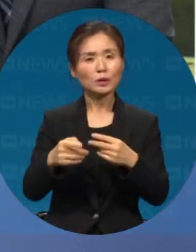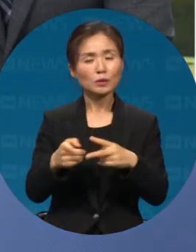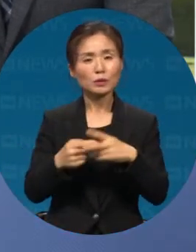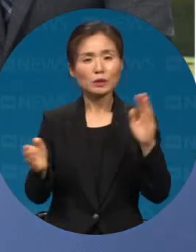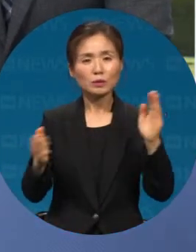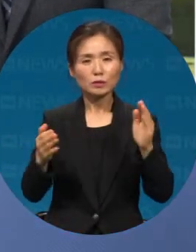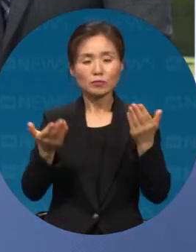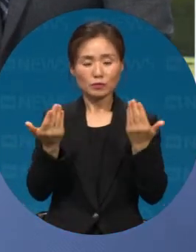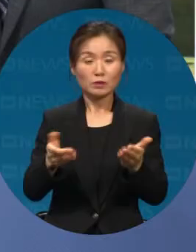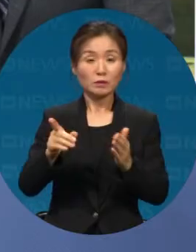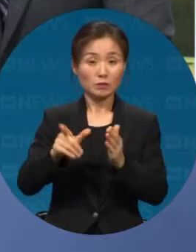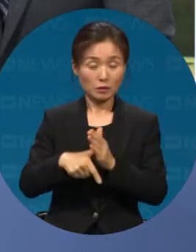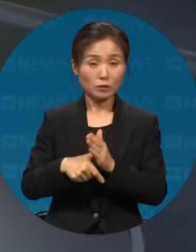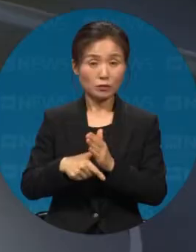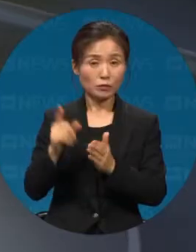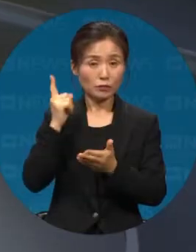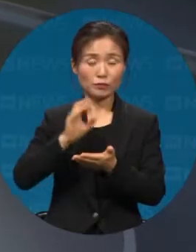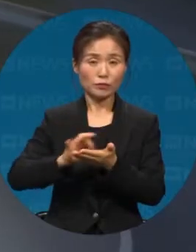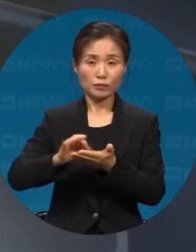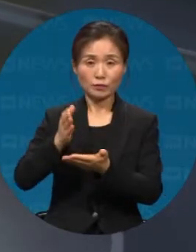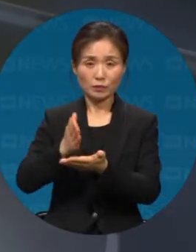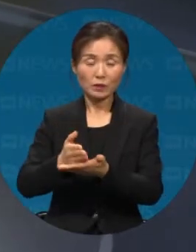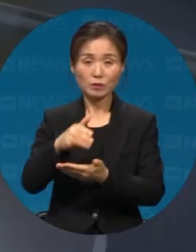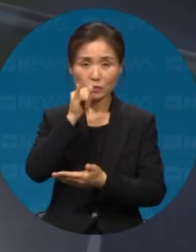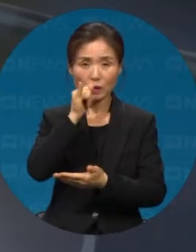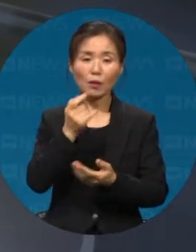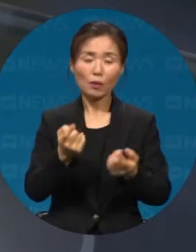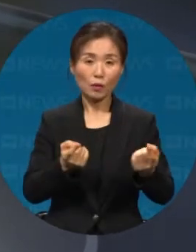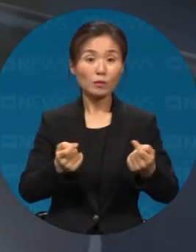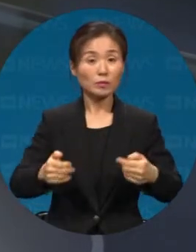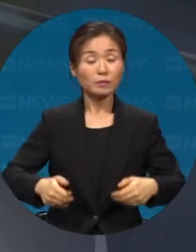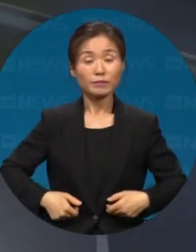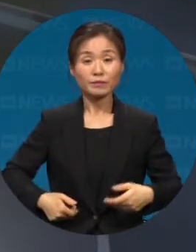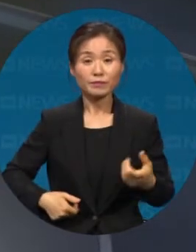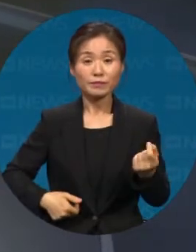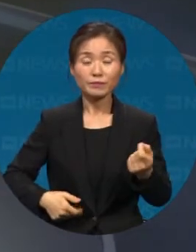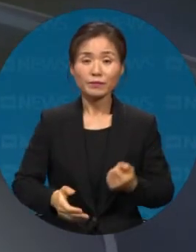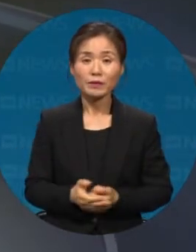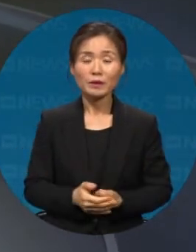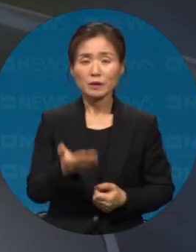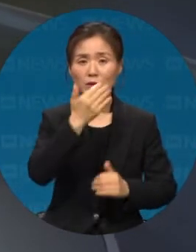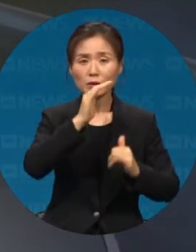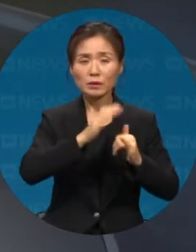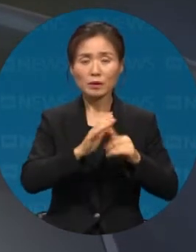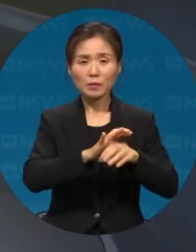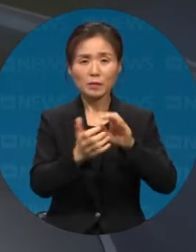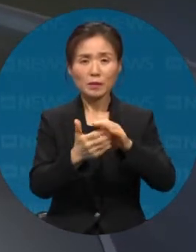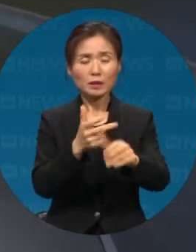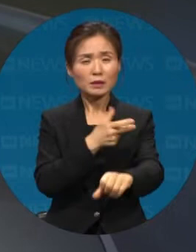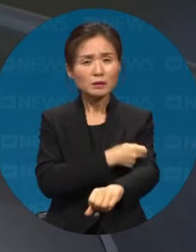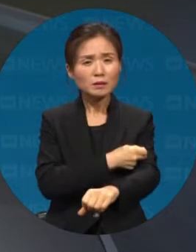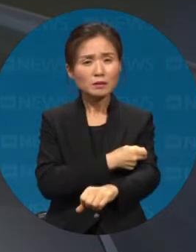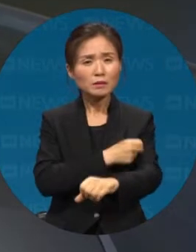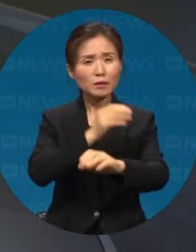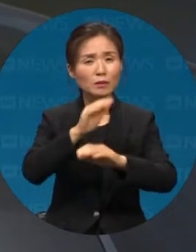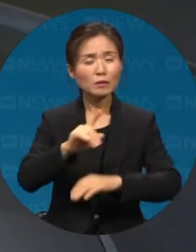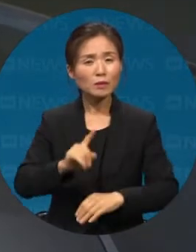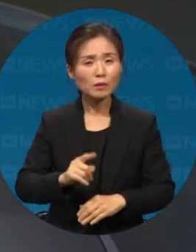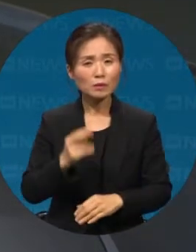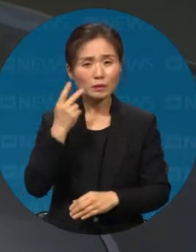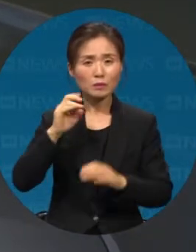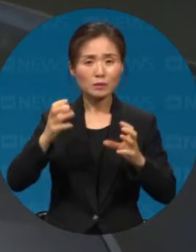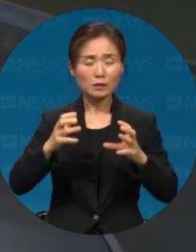못하게 하고 있습니다 4 2 유리 좀 필요한 4 아닐 거 같네요 자 청소년 백신 접종의 관련해서도 한번 알아보죠